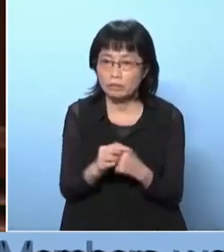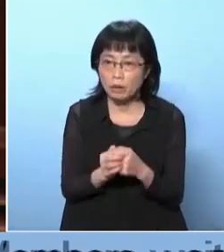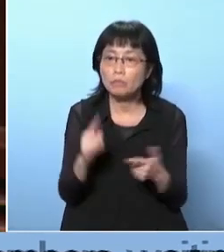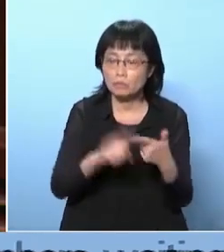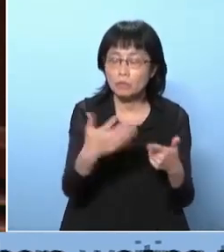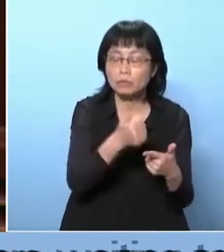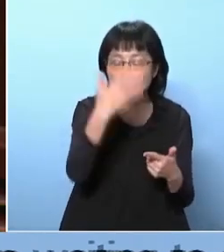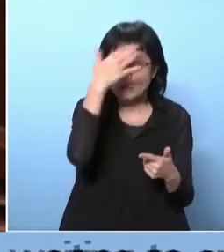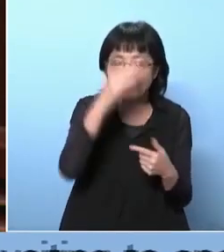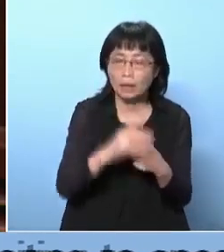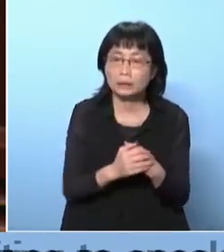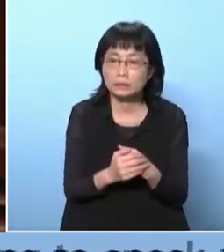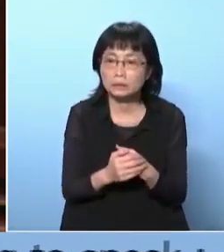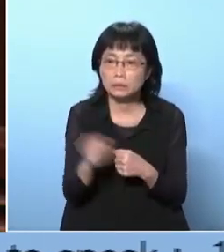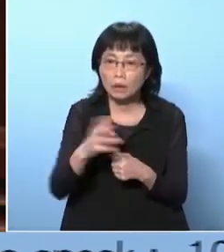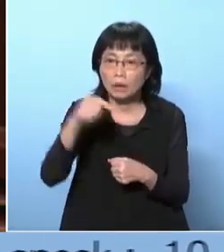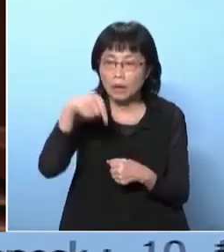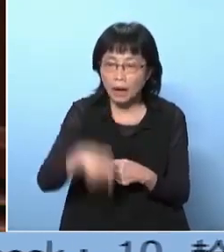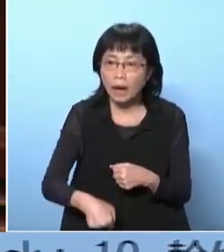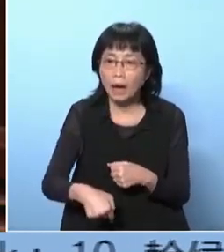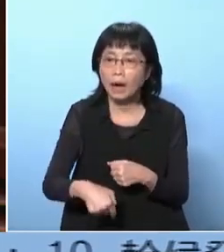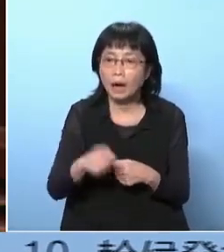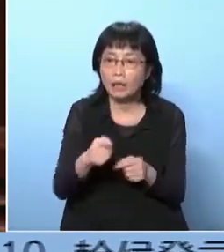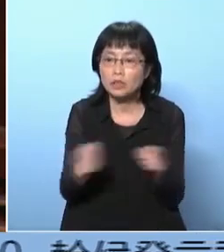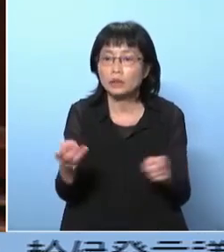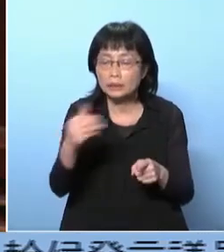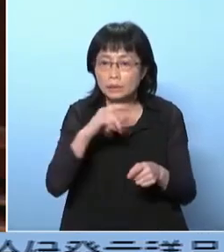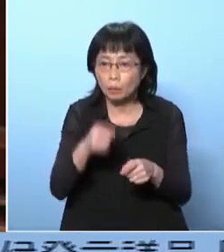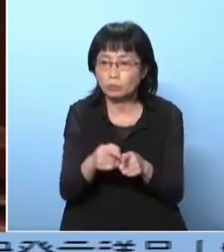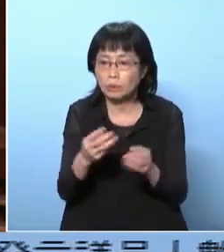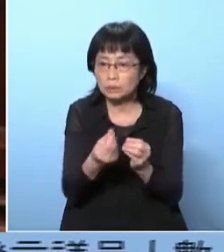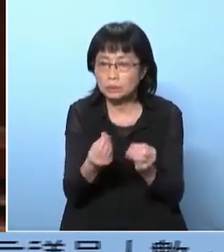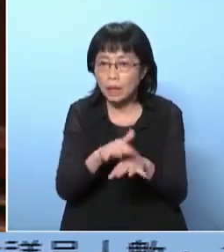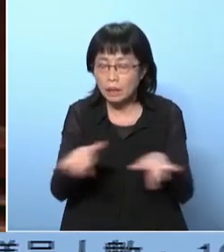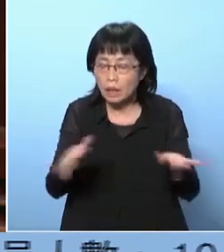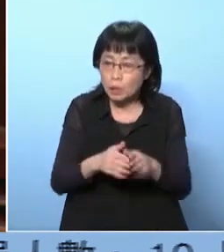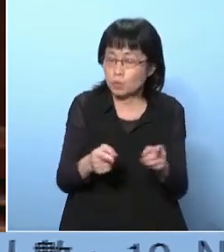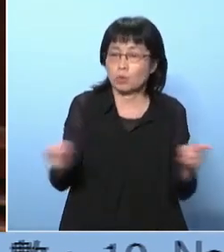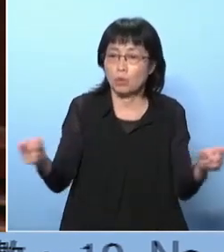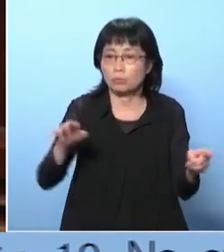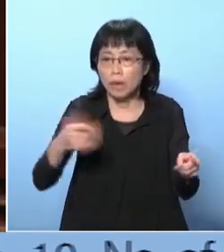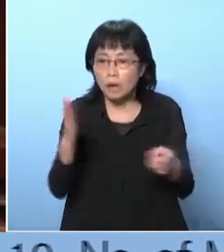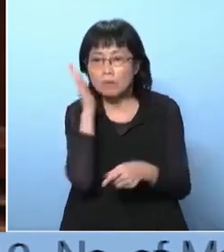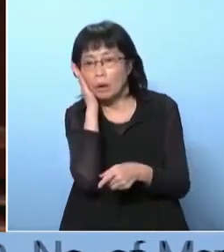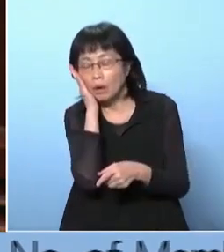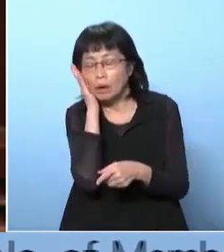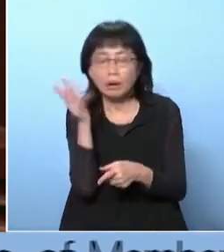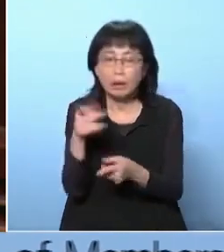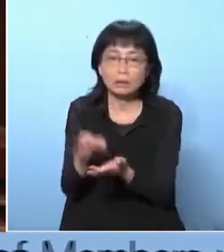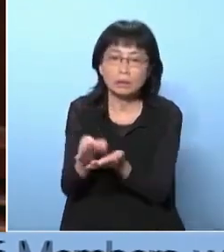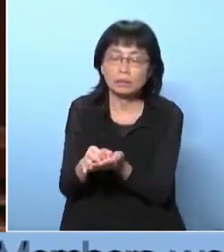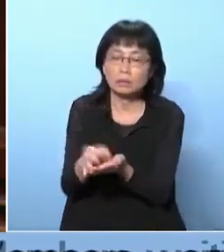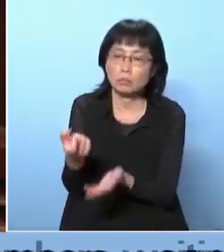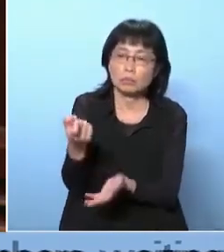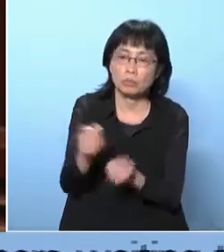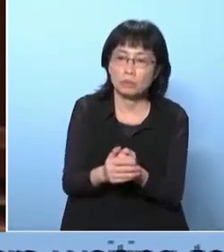知道。下長沙就有最長的沙灘，但是那裡沒有什麼地方住宿。鑑於政府